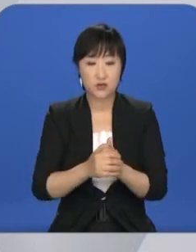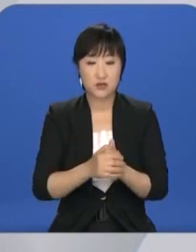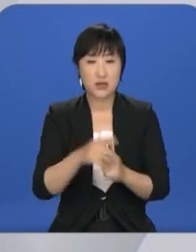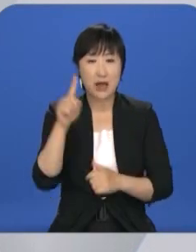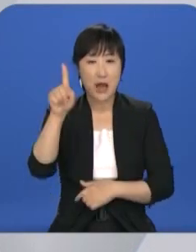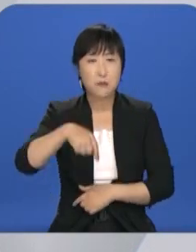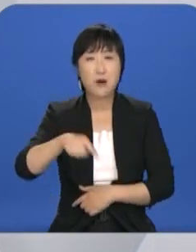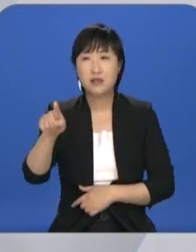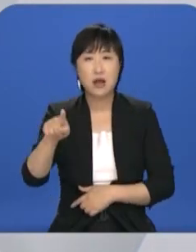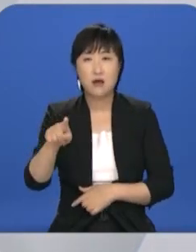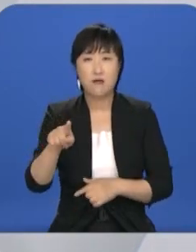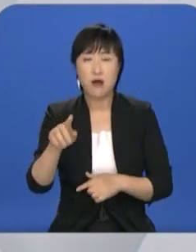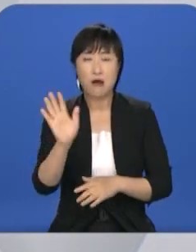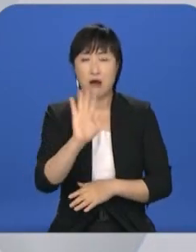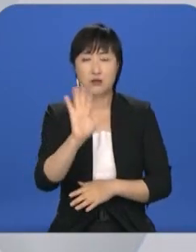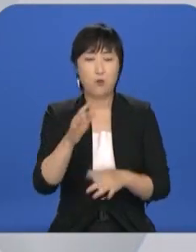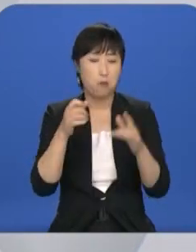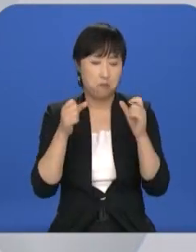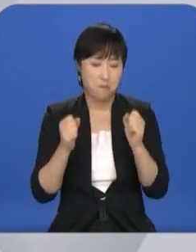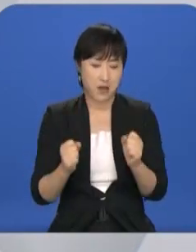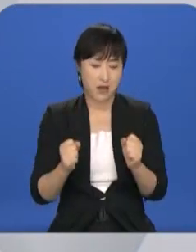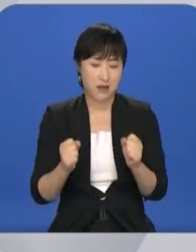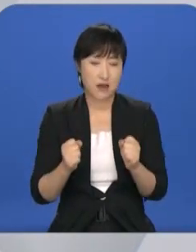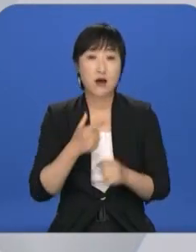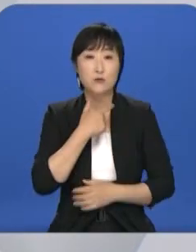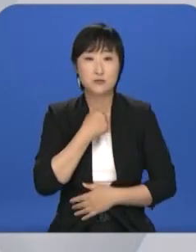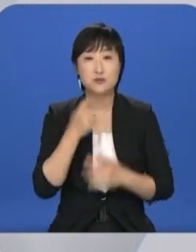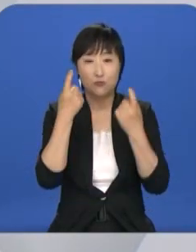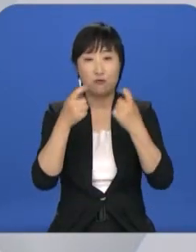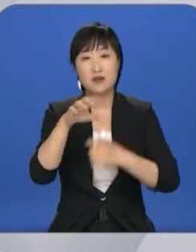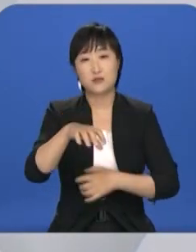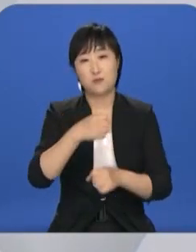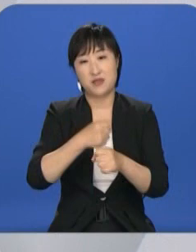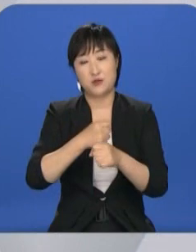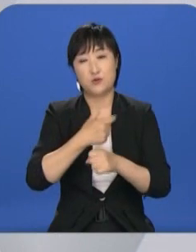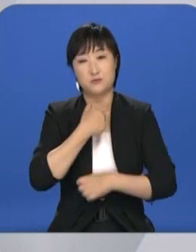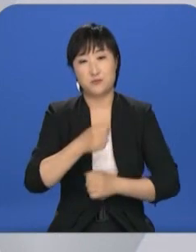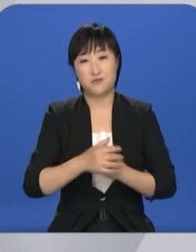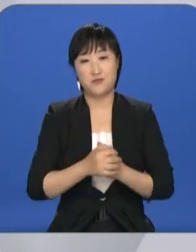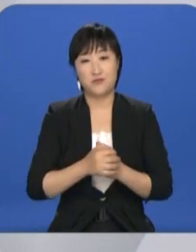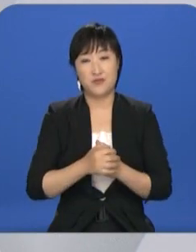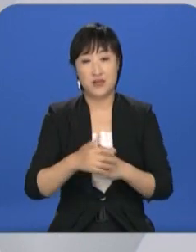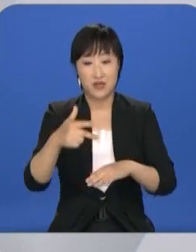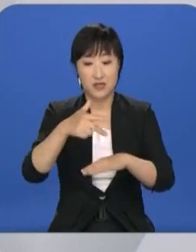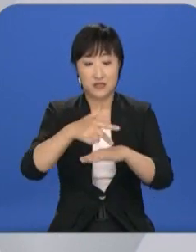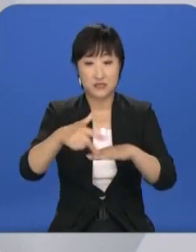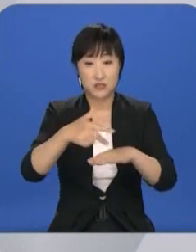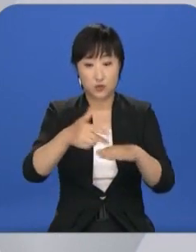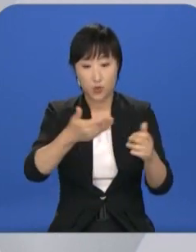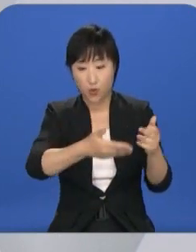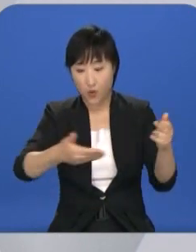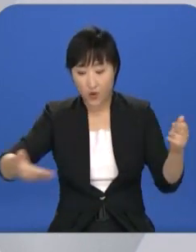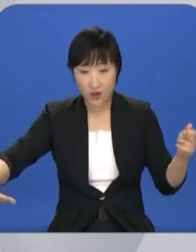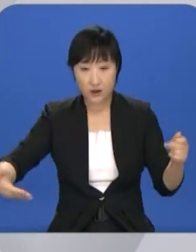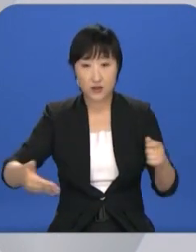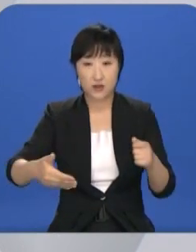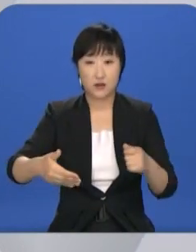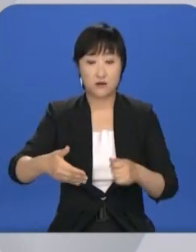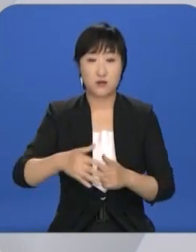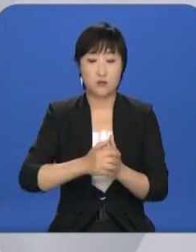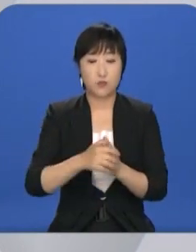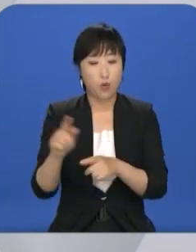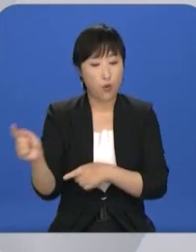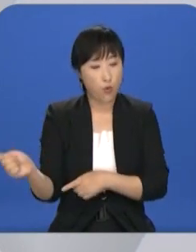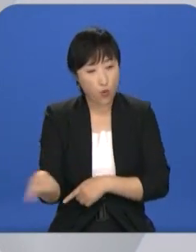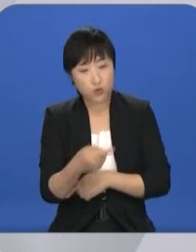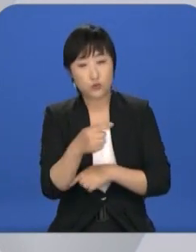스쳐가는 관광지가 아닌 머무는 관광지로 만들어 나가겠습니다. 또한 진도촌 주변을 관광 자원화,